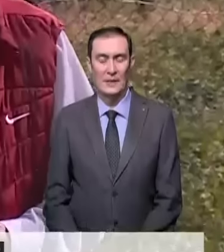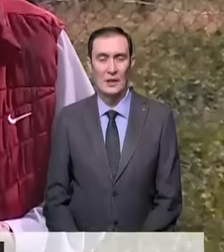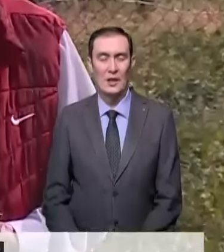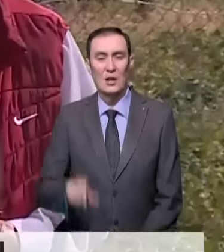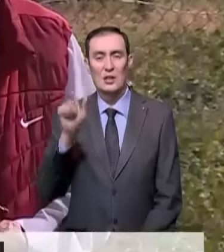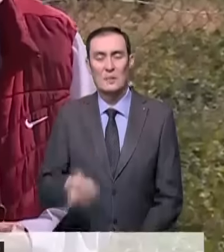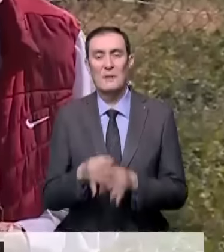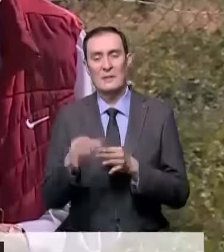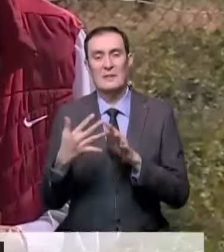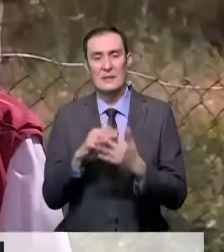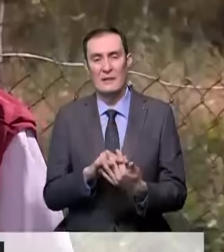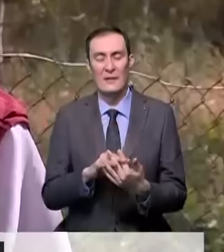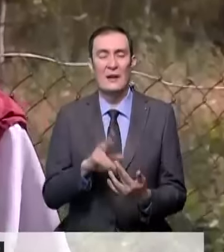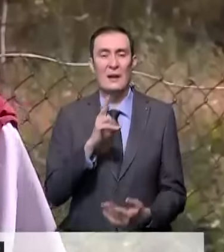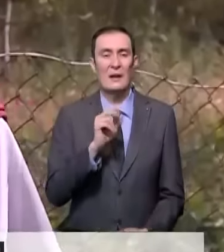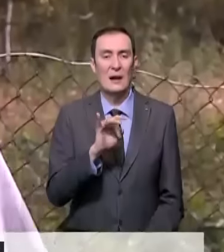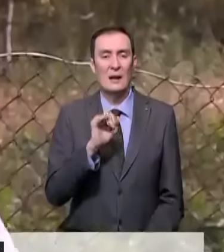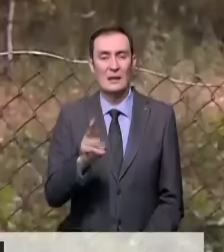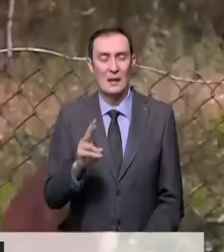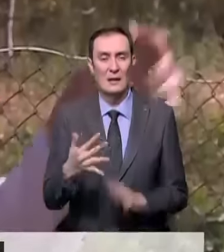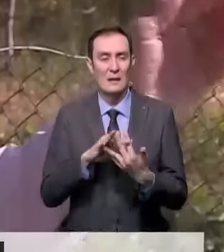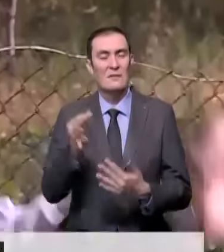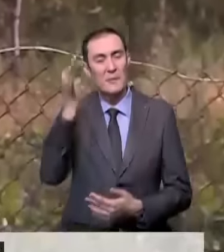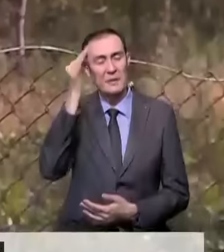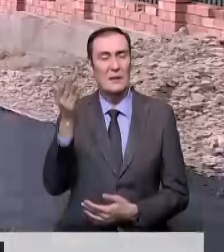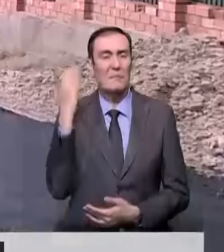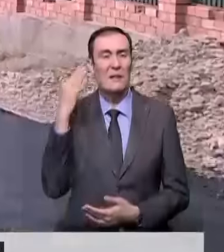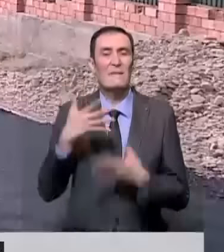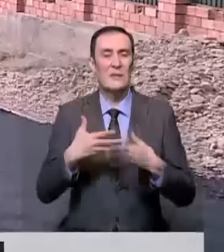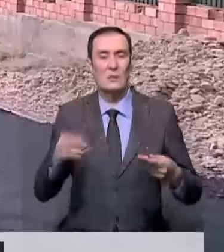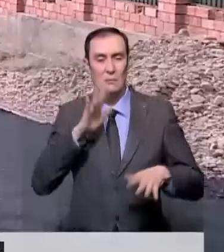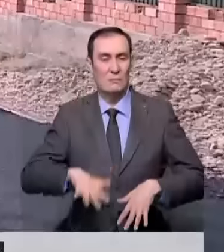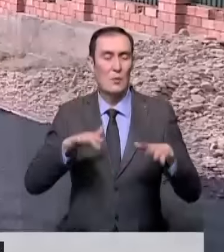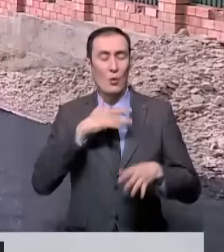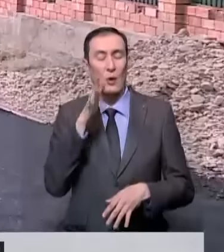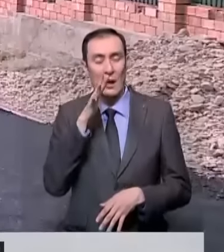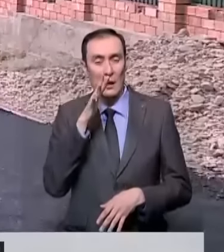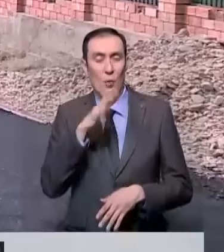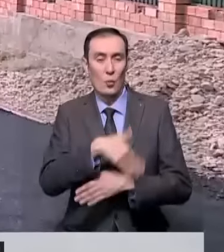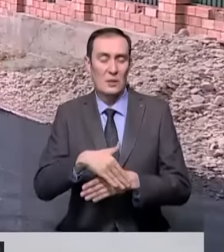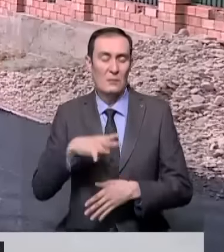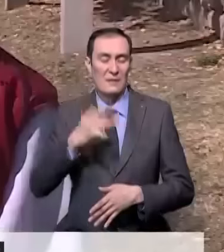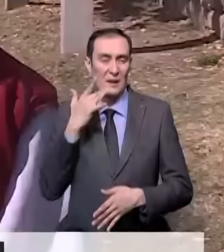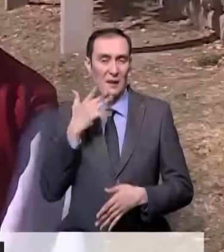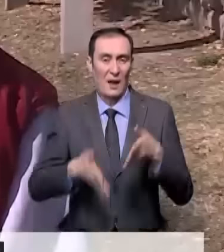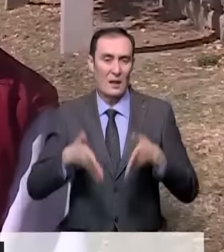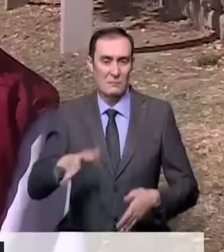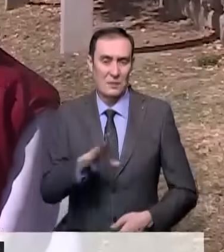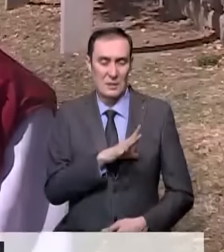Житель пригородного села Карнак Абдисамид Саидов вспоминает весеннюю распутицу. Говорит, много лет улицы утопали в грязи.